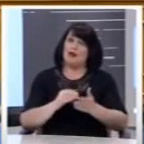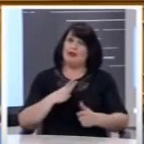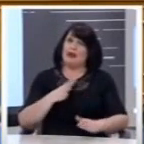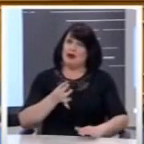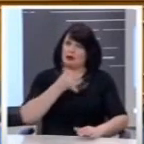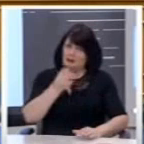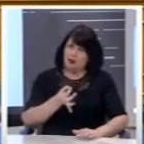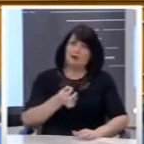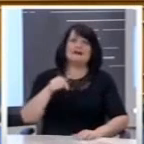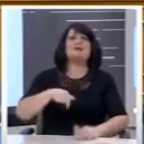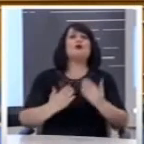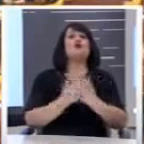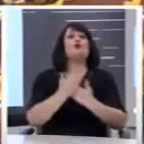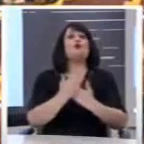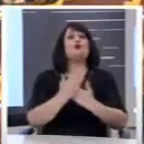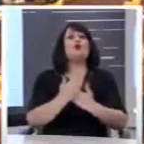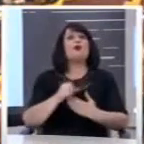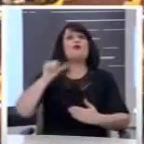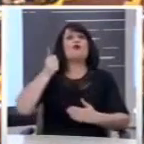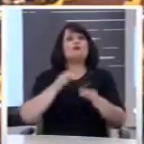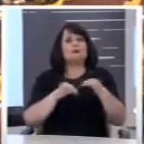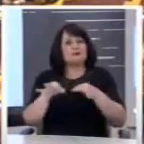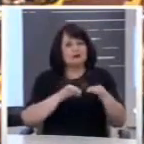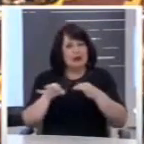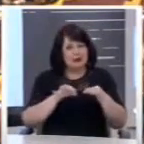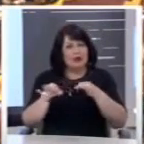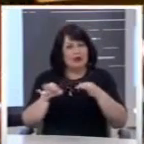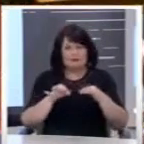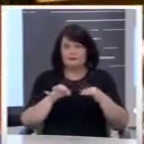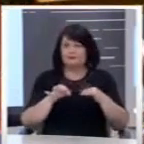να σας πω ότι σήμερα το πρωί έχουμε το πρώτο σχέδιο